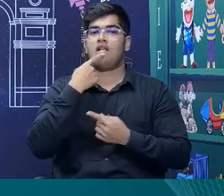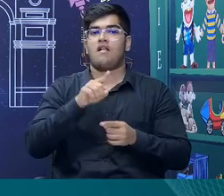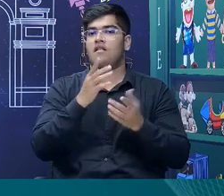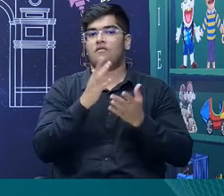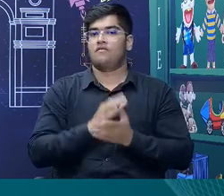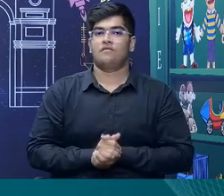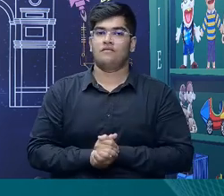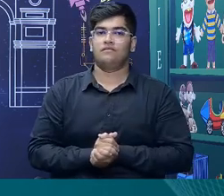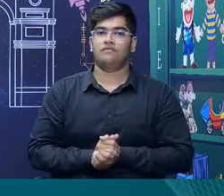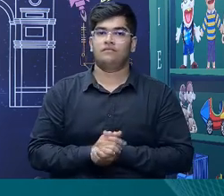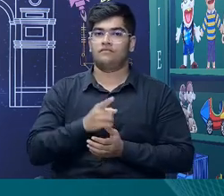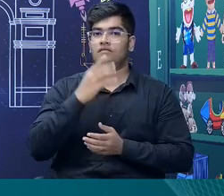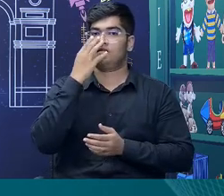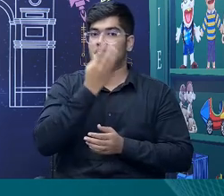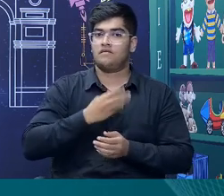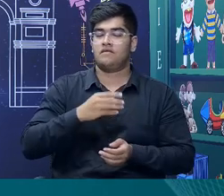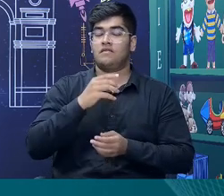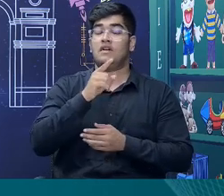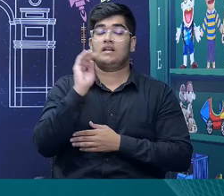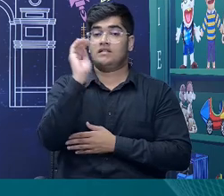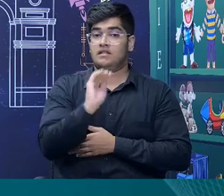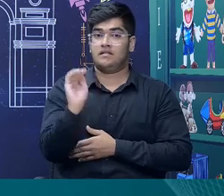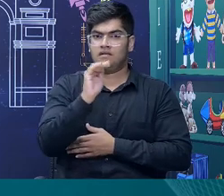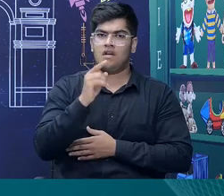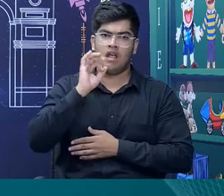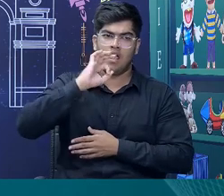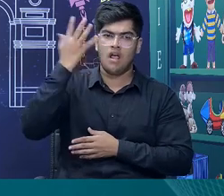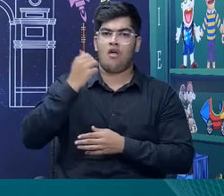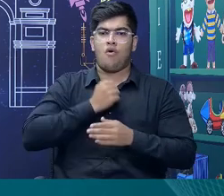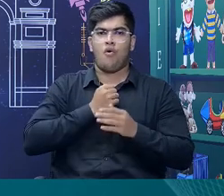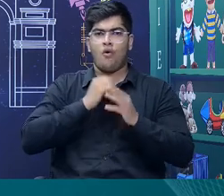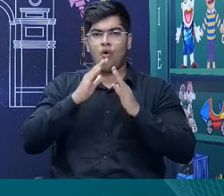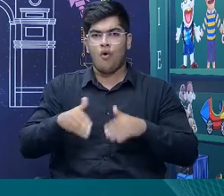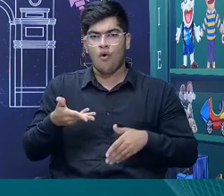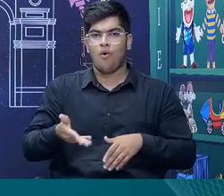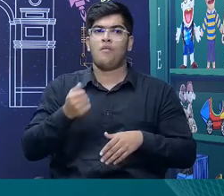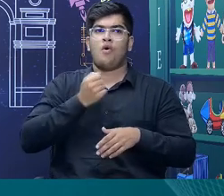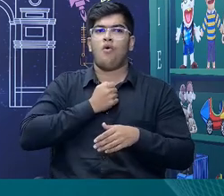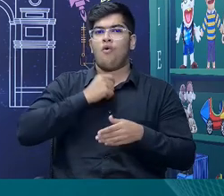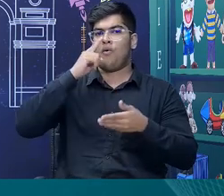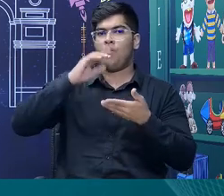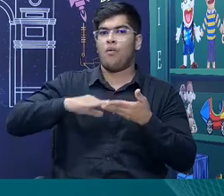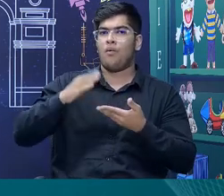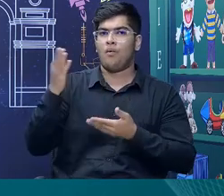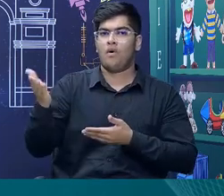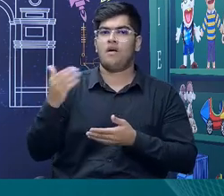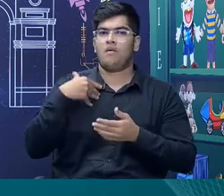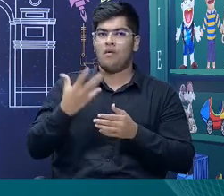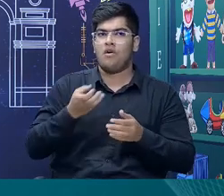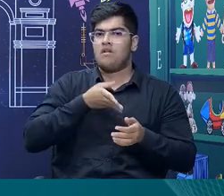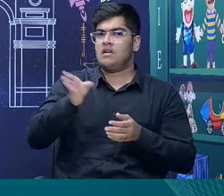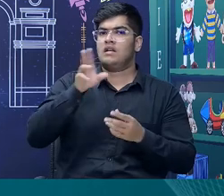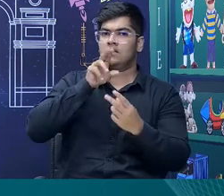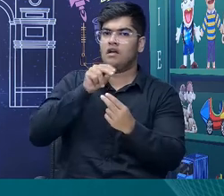और शिवा जी को बहुत गुस्सा आया की मेरा ही घर है और मेरे ही पत्नी है जिनके पास जान से